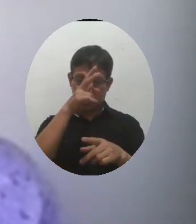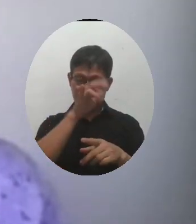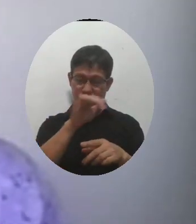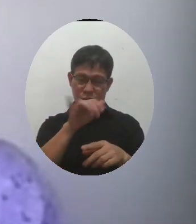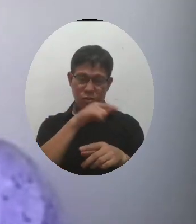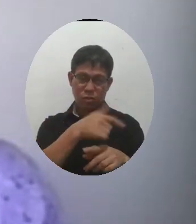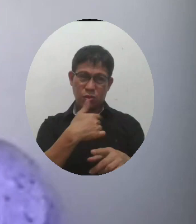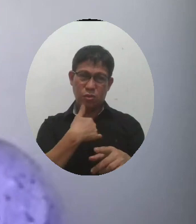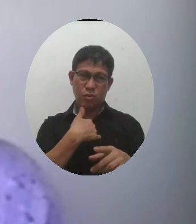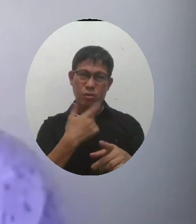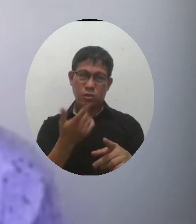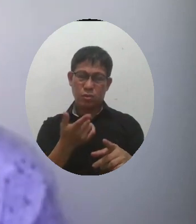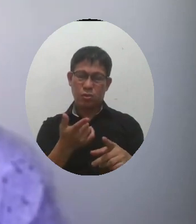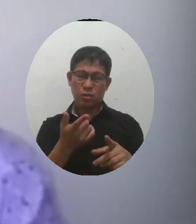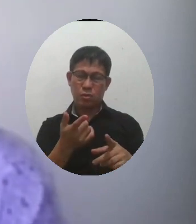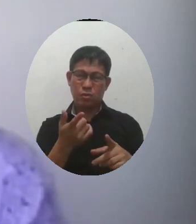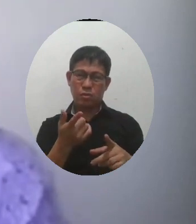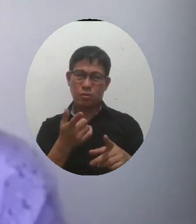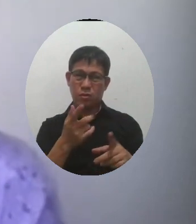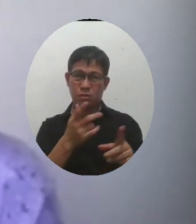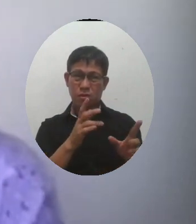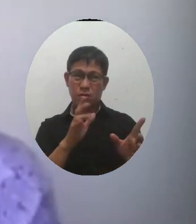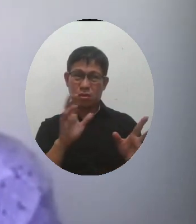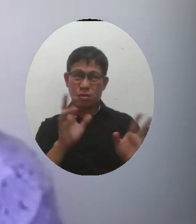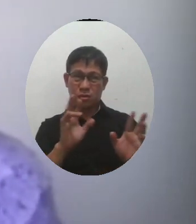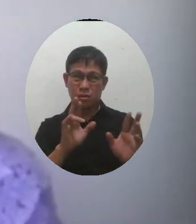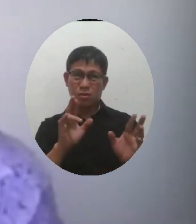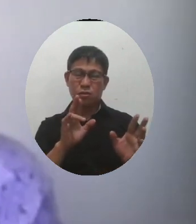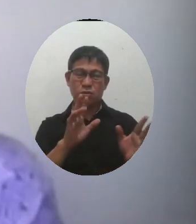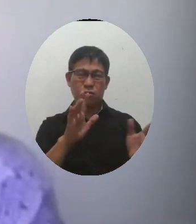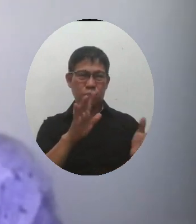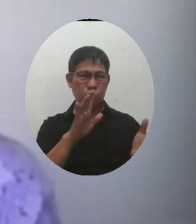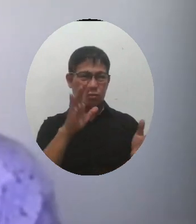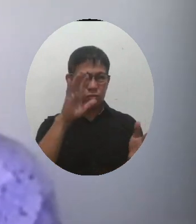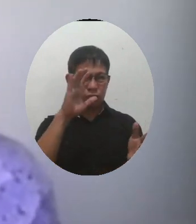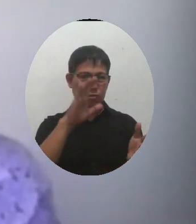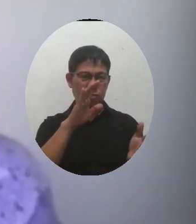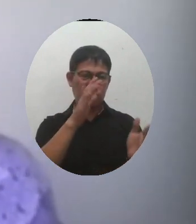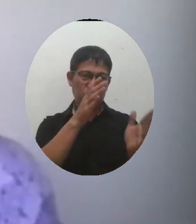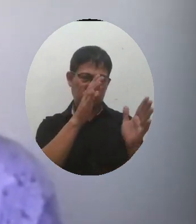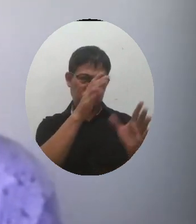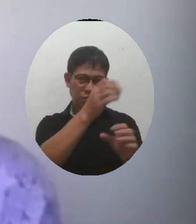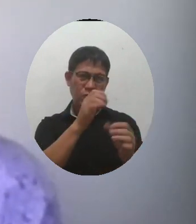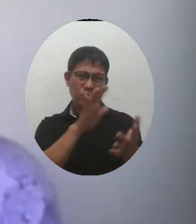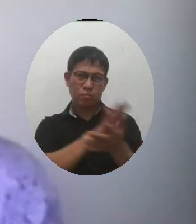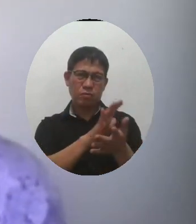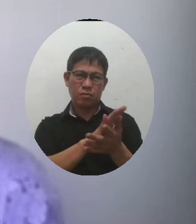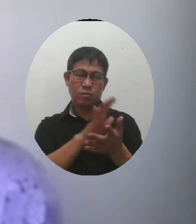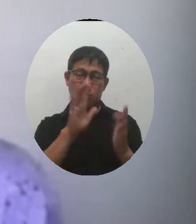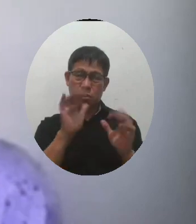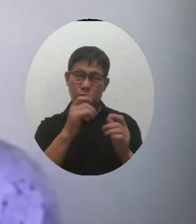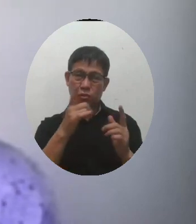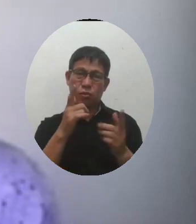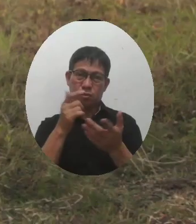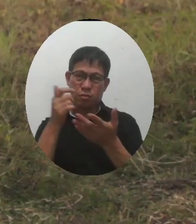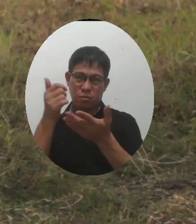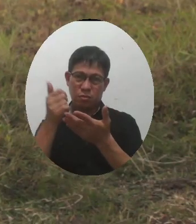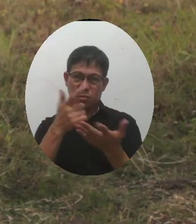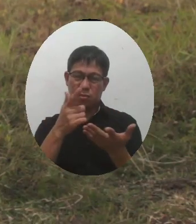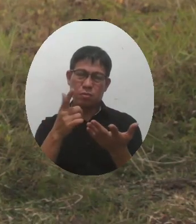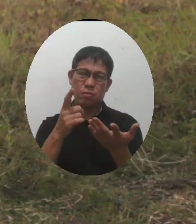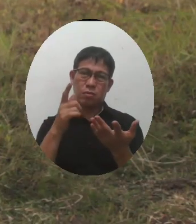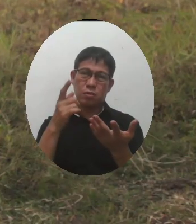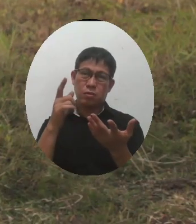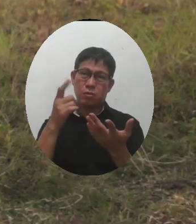manukan. Siya naman ang tagaayos sa mga dokumento para makahingi ng tulong sa gobyerno at sa mga NGOs.